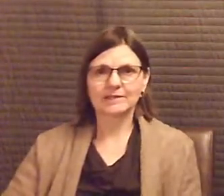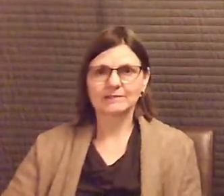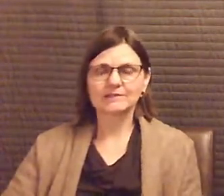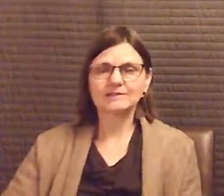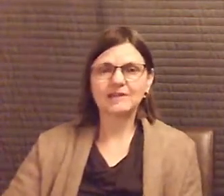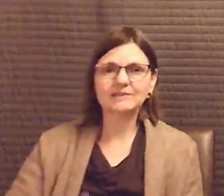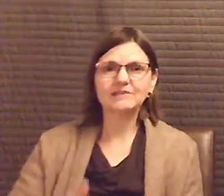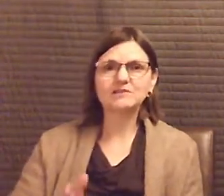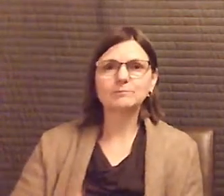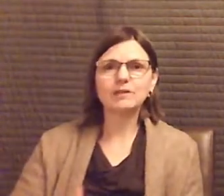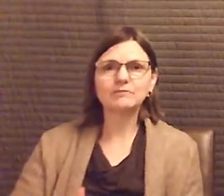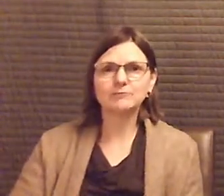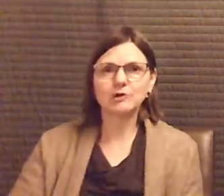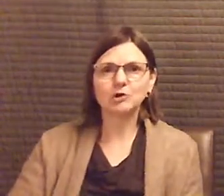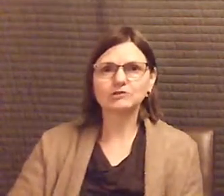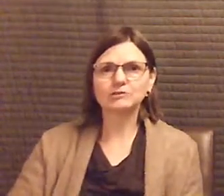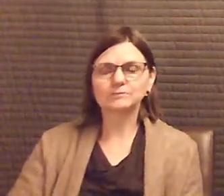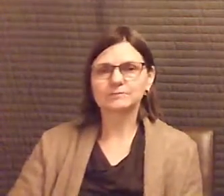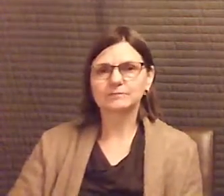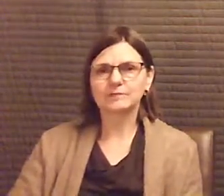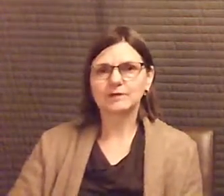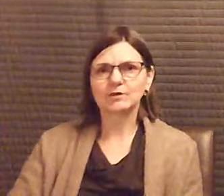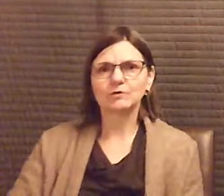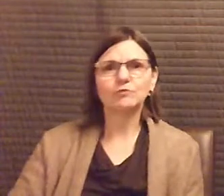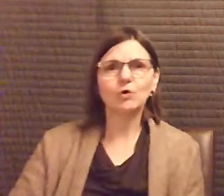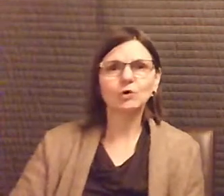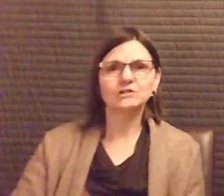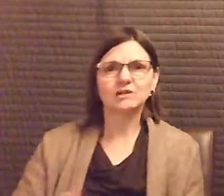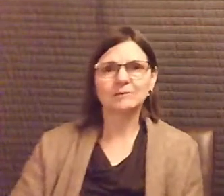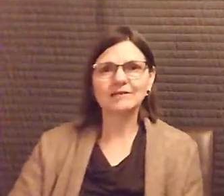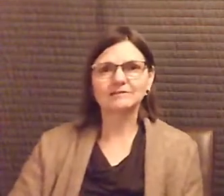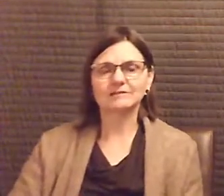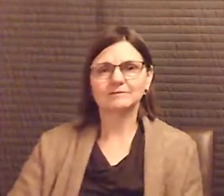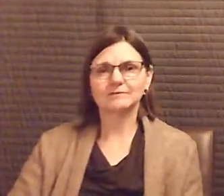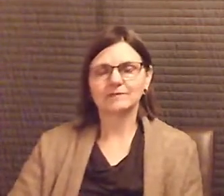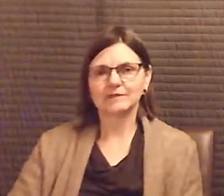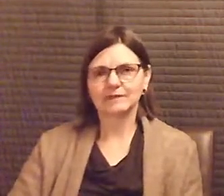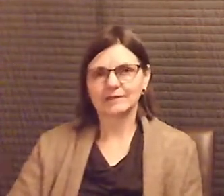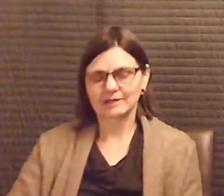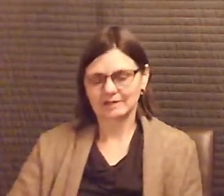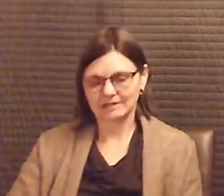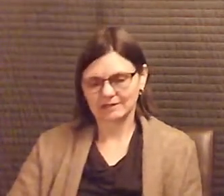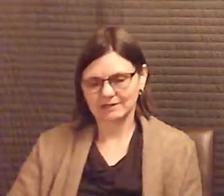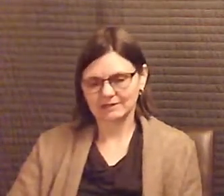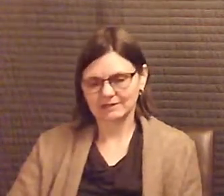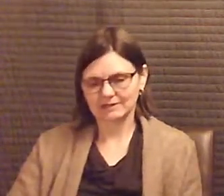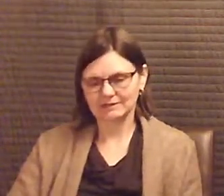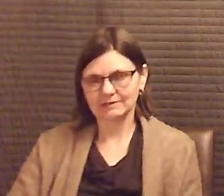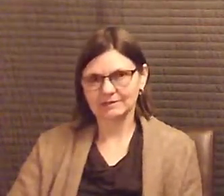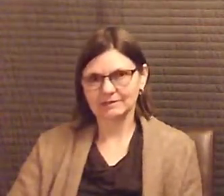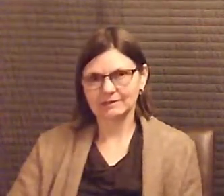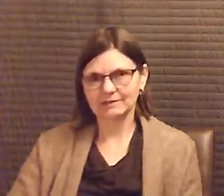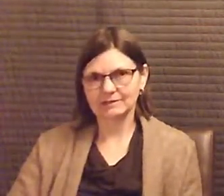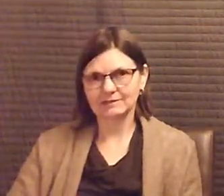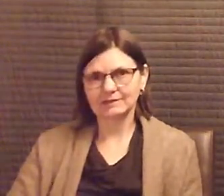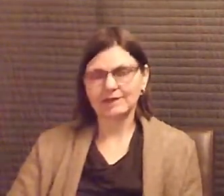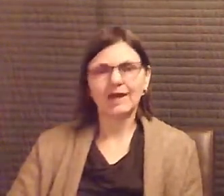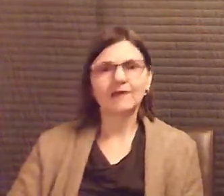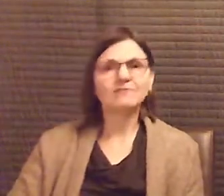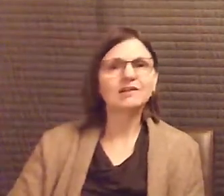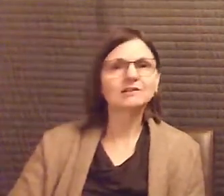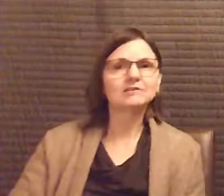om daar dat is het plan voor de church voor de gemeen the month as to be born about